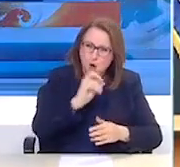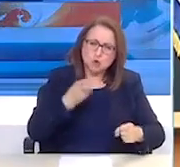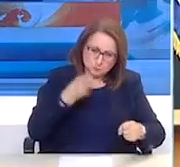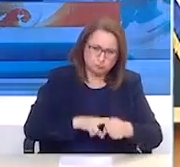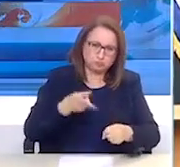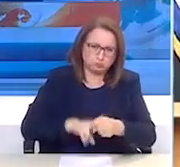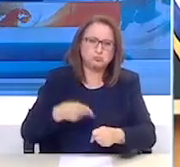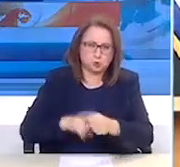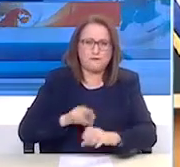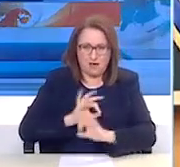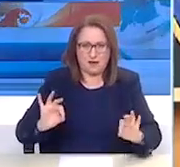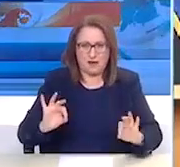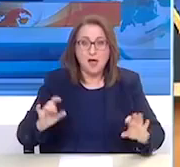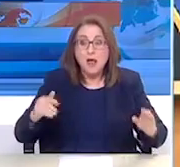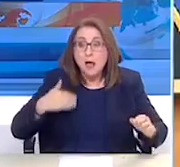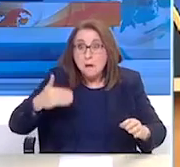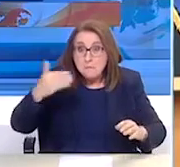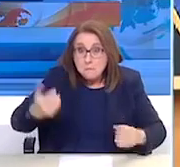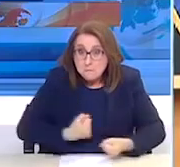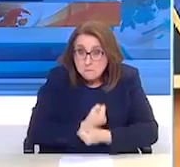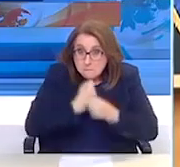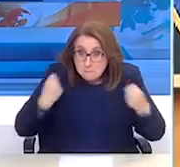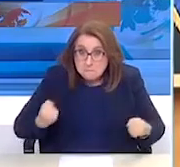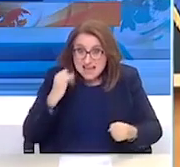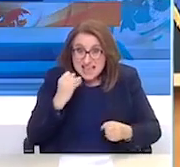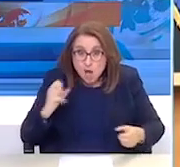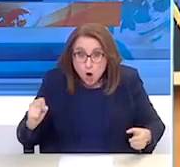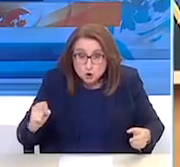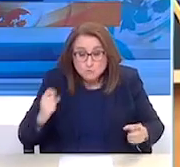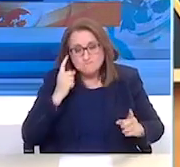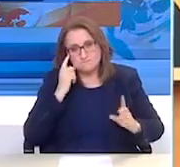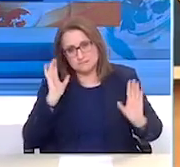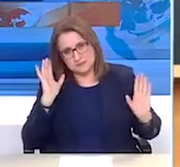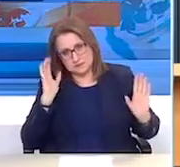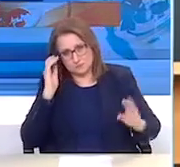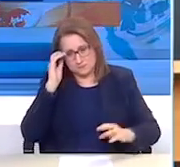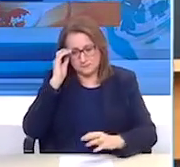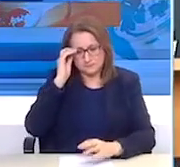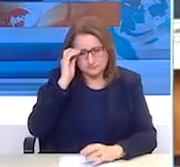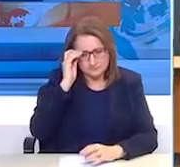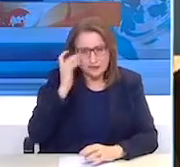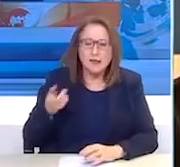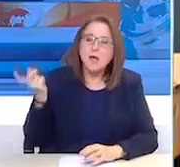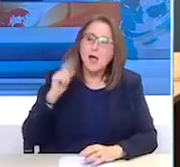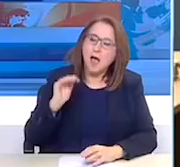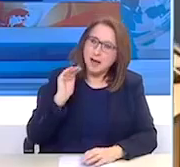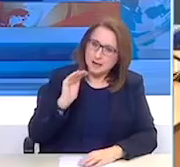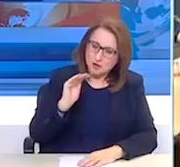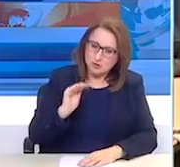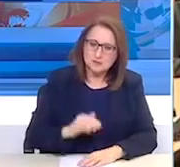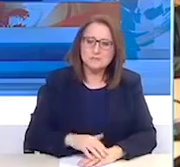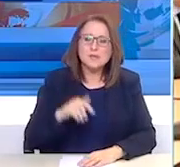Επόμενη ερώτηση από την κυρία Μιχοπούλου και τον ντοκουμέντο. Κύριε Κοντοζαμάνη, το σχέδιο του Υπουργείου Υγείας για την πρωτοβάθμια φροντίδα